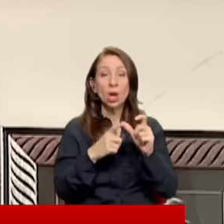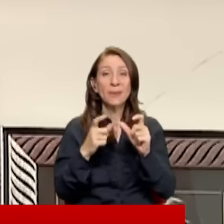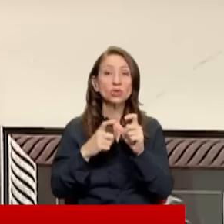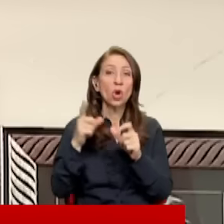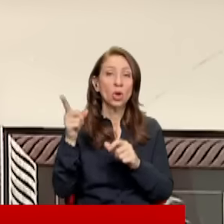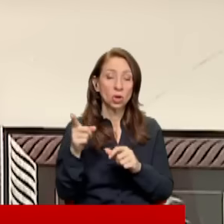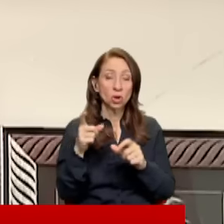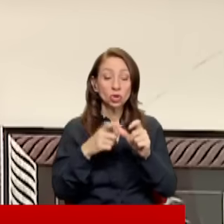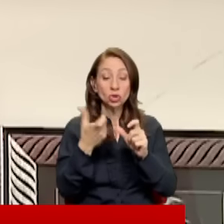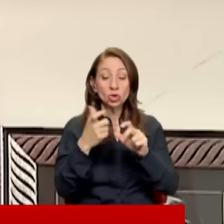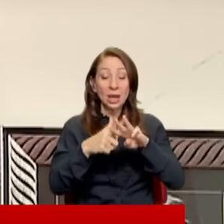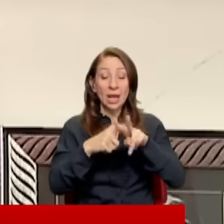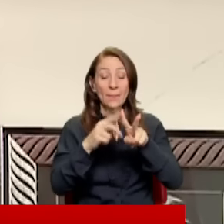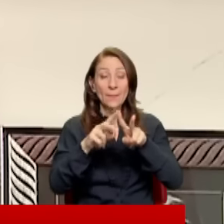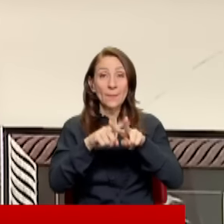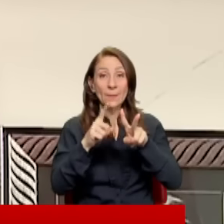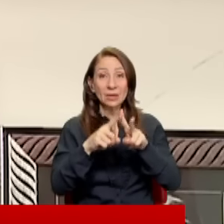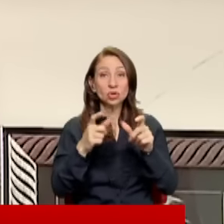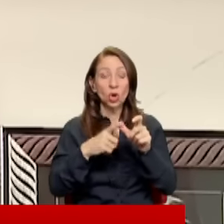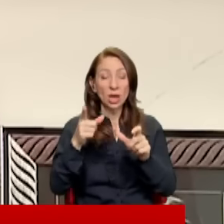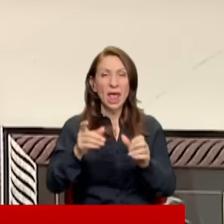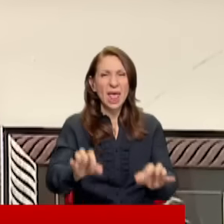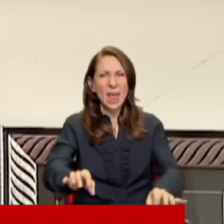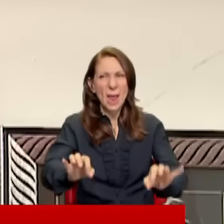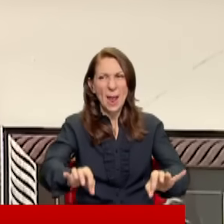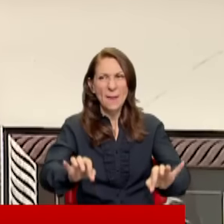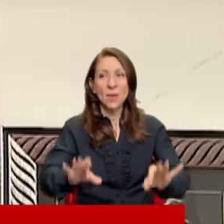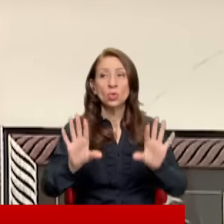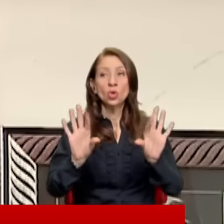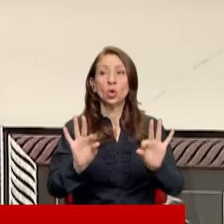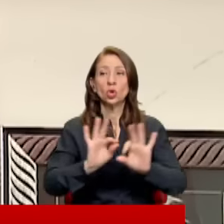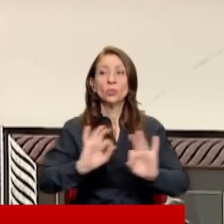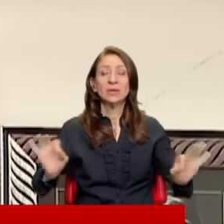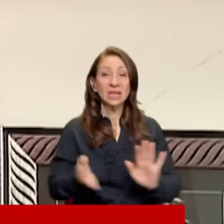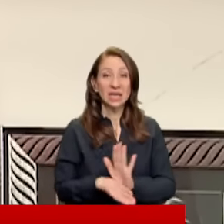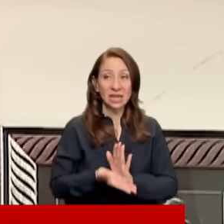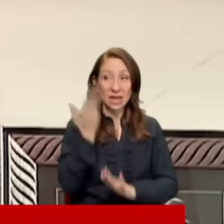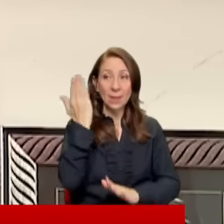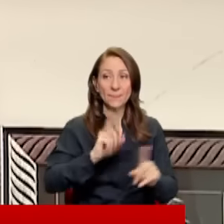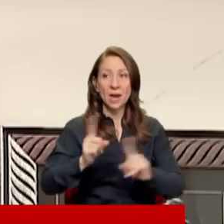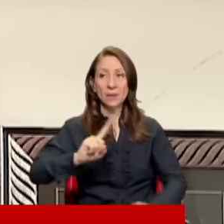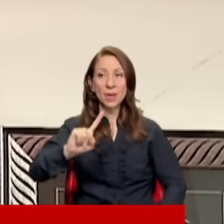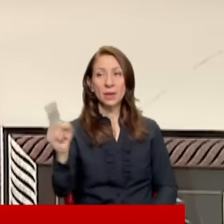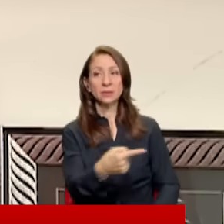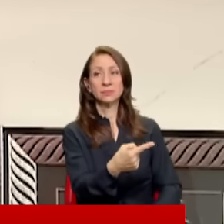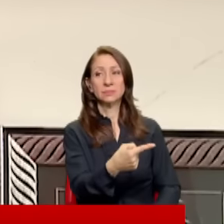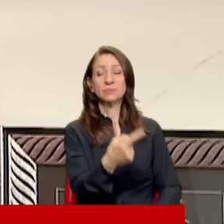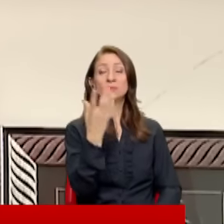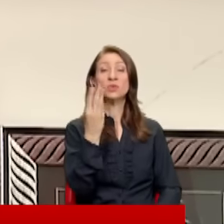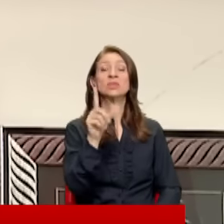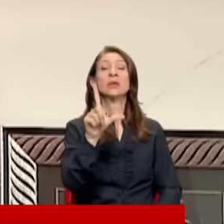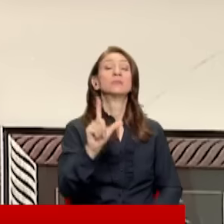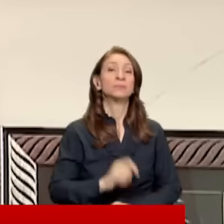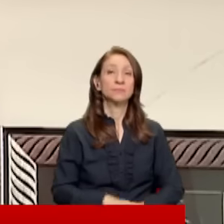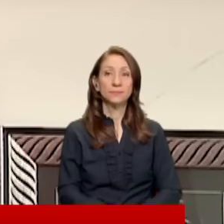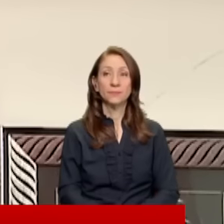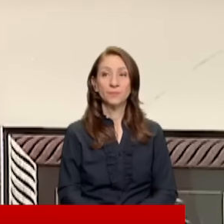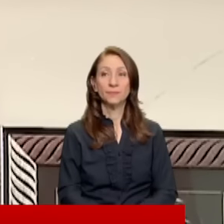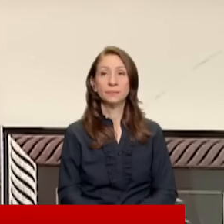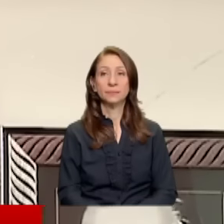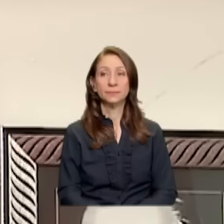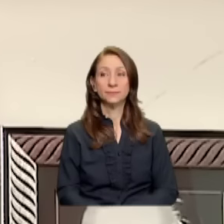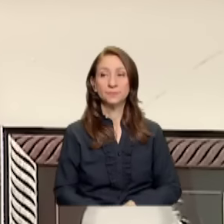Soylu Süleyman Soylu'nun derhal dokunulmazlığının kaldırılarak yargılama sürecine dahil edilmesi